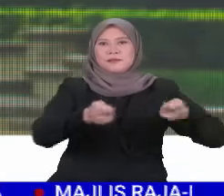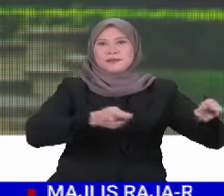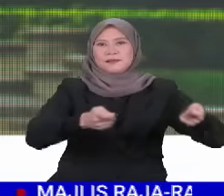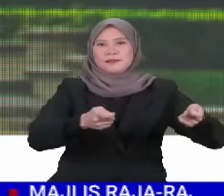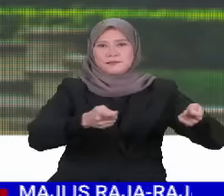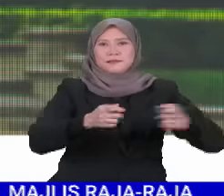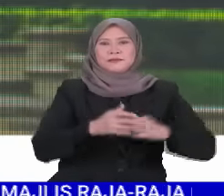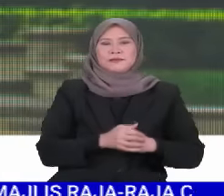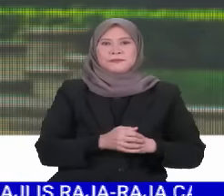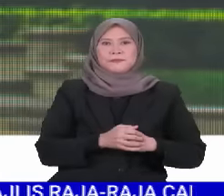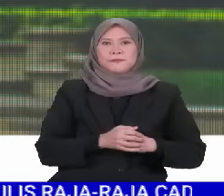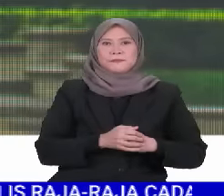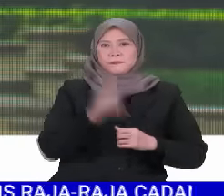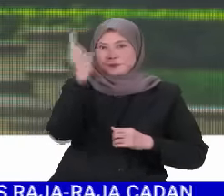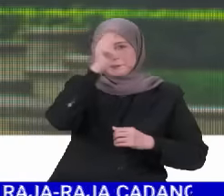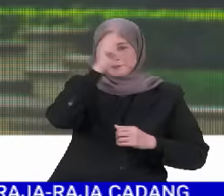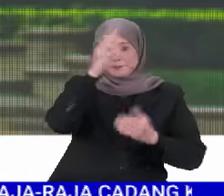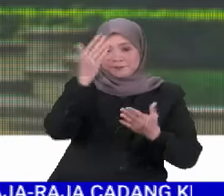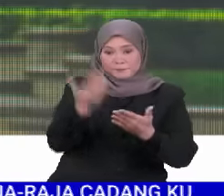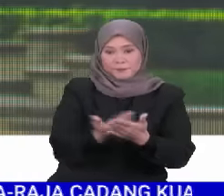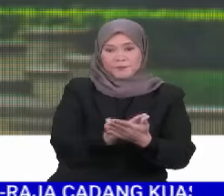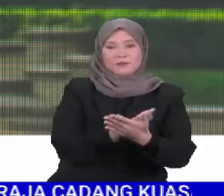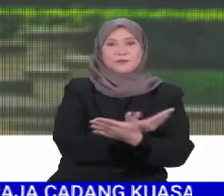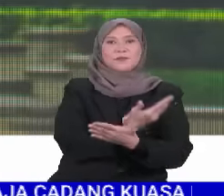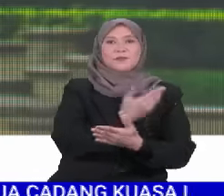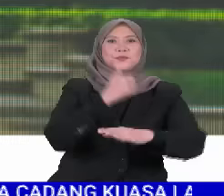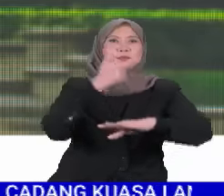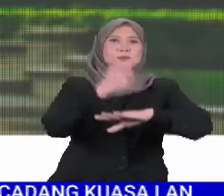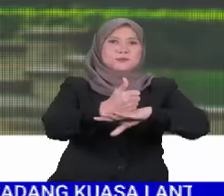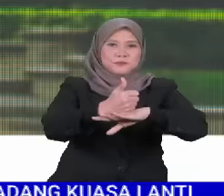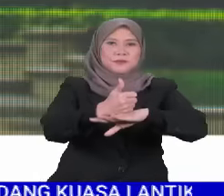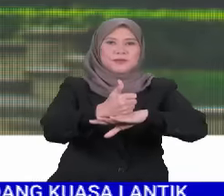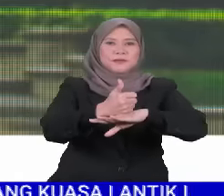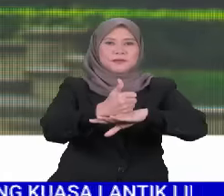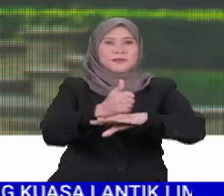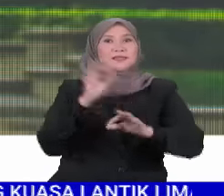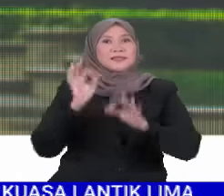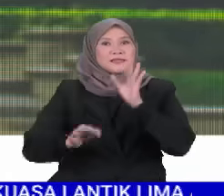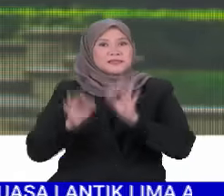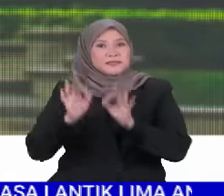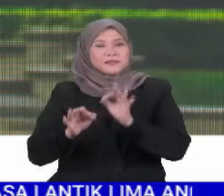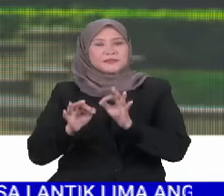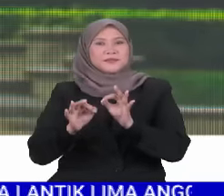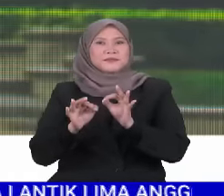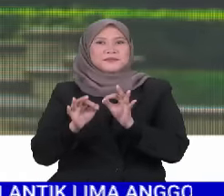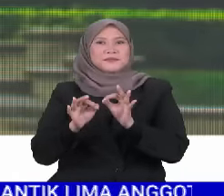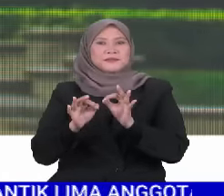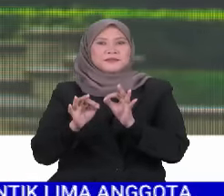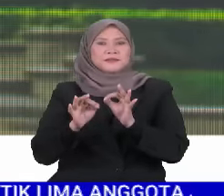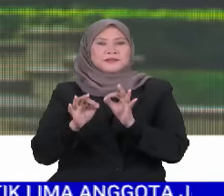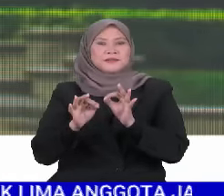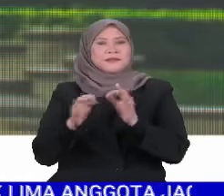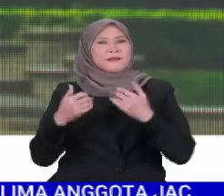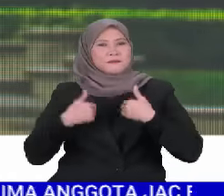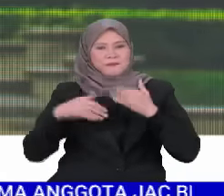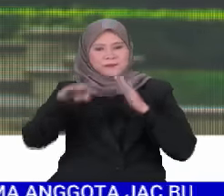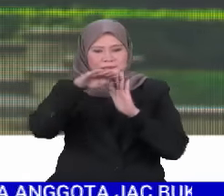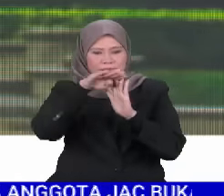dalam kerajaan baru yang enggak tumbuhkan kalau kita teruskan dengan eee misalnya